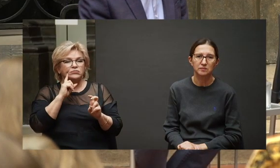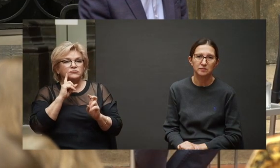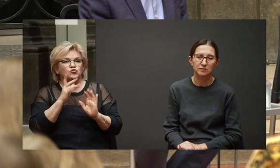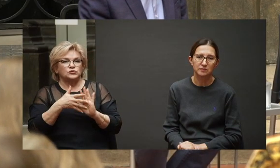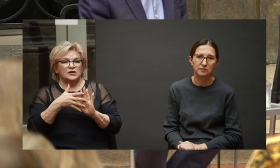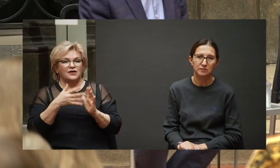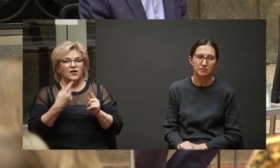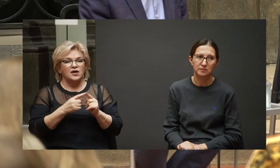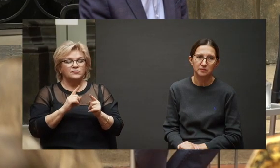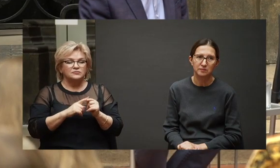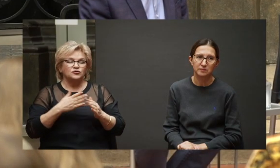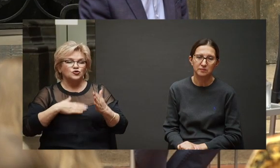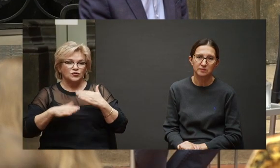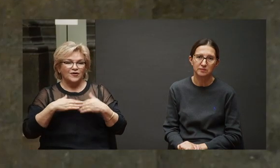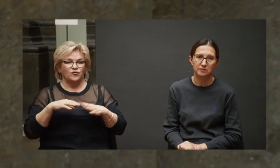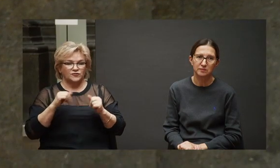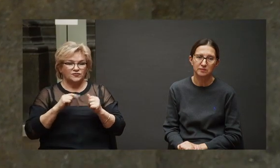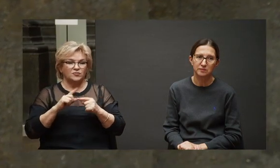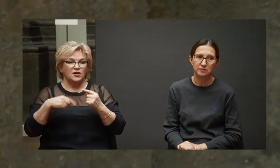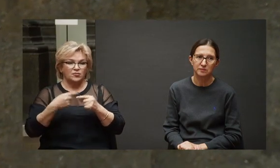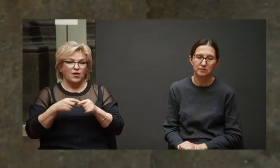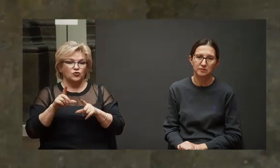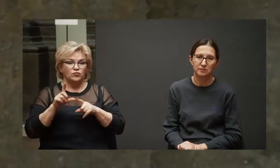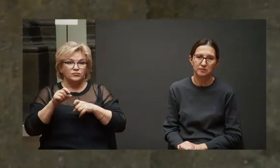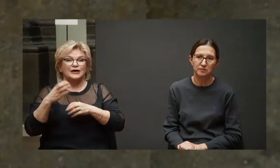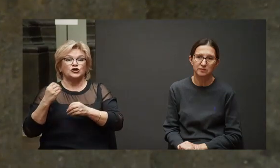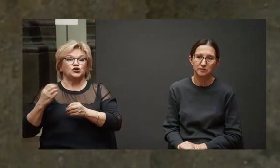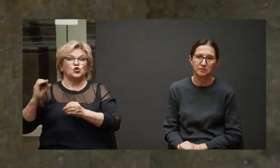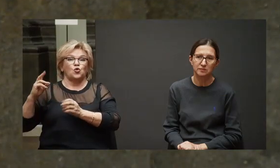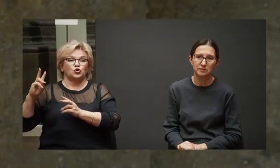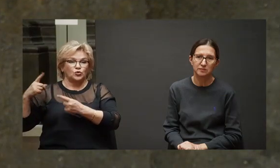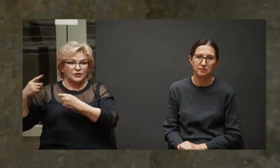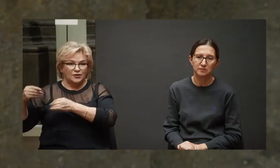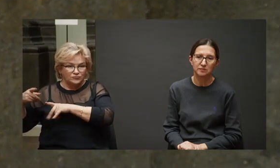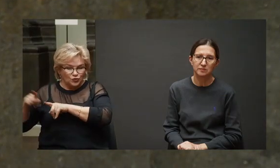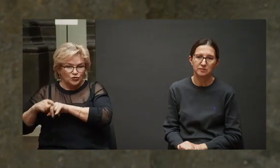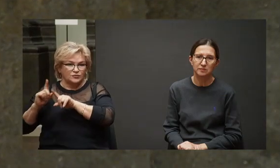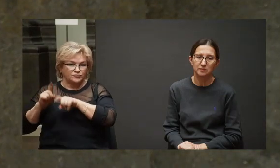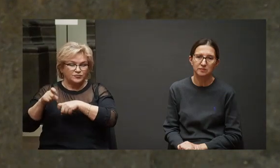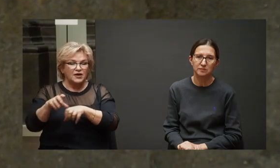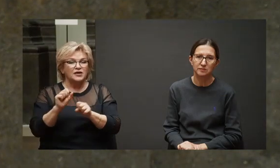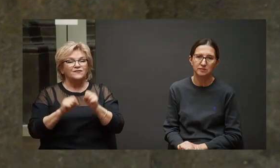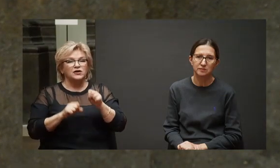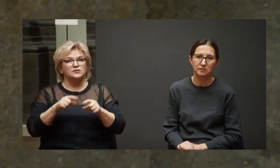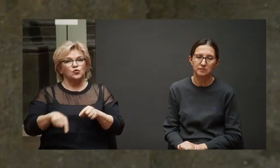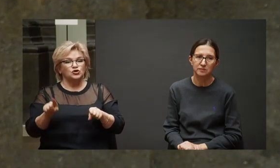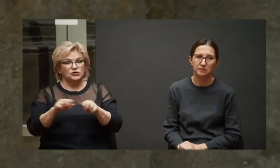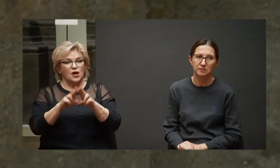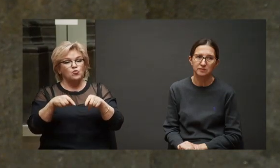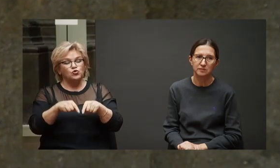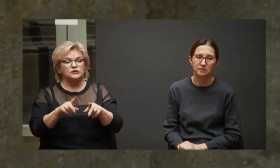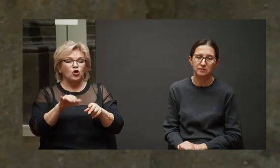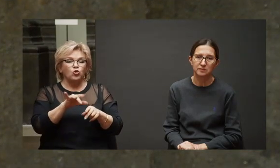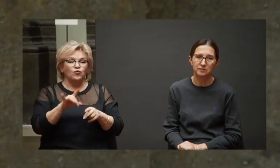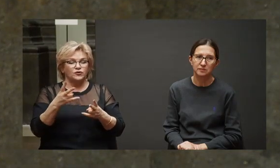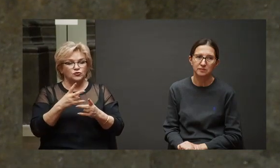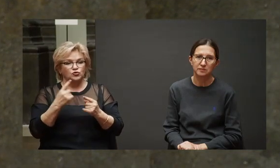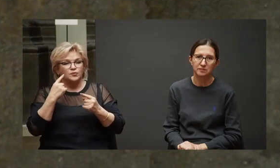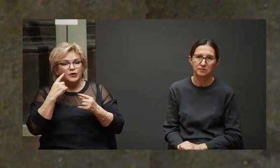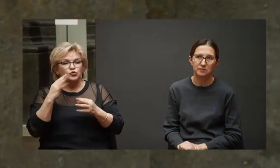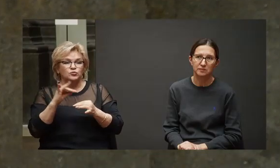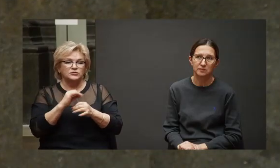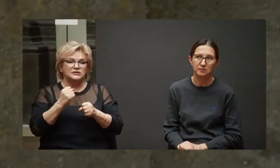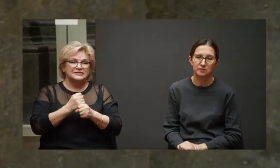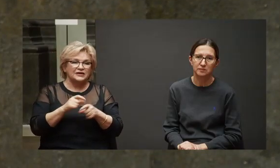узнаваемым, да, и с удовольствием бегут потом по Лувру кто-то еще, и, возможно, даже Лувру нужно подумать и сделать такую,